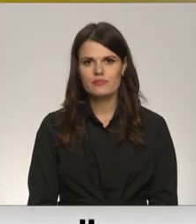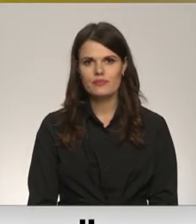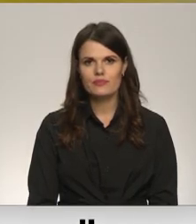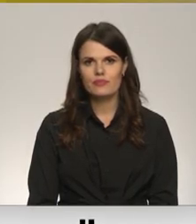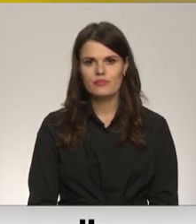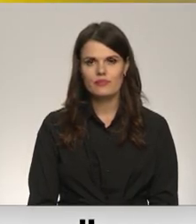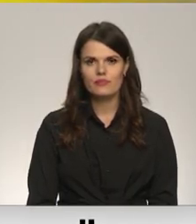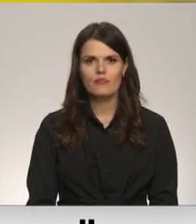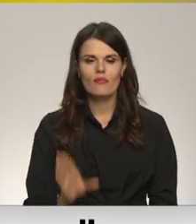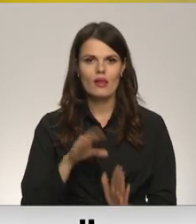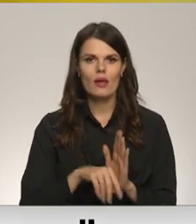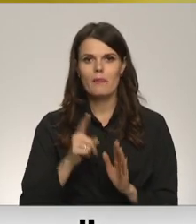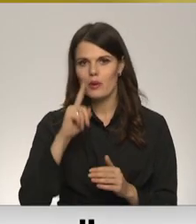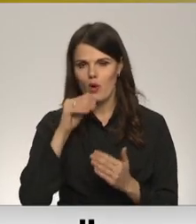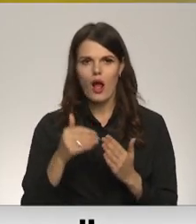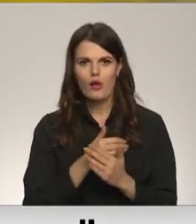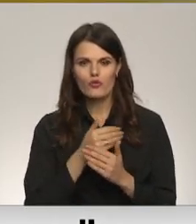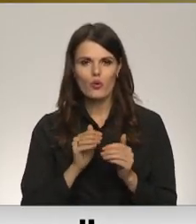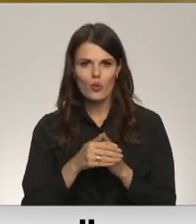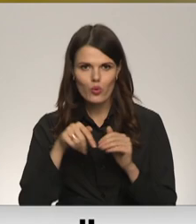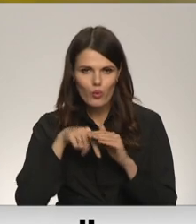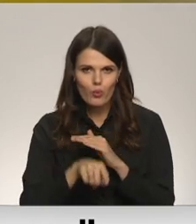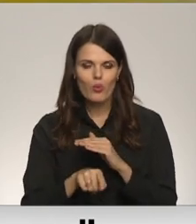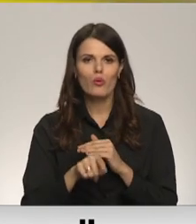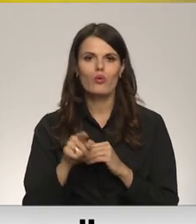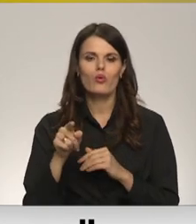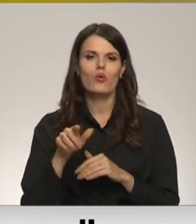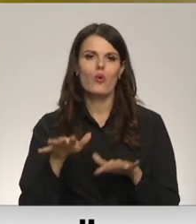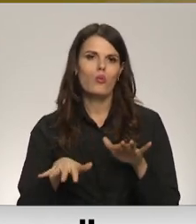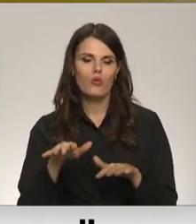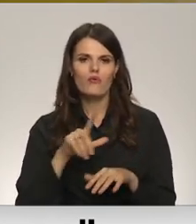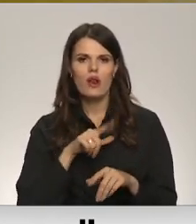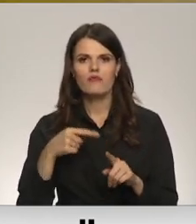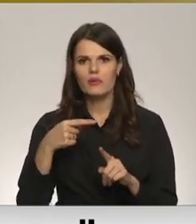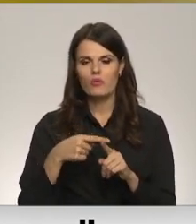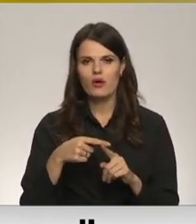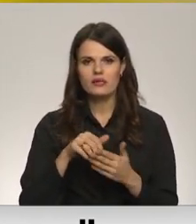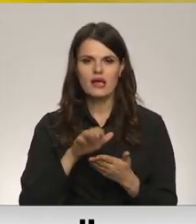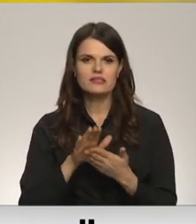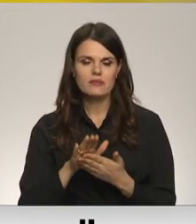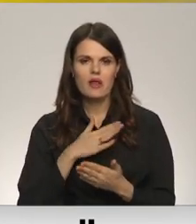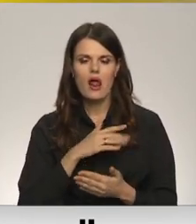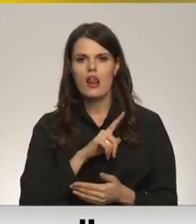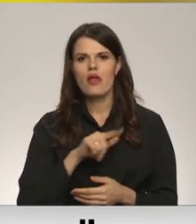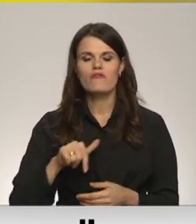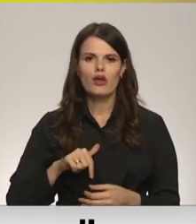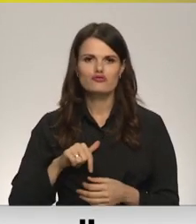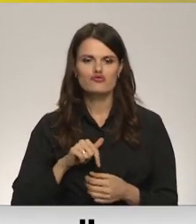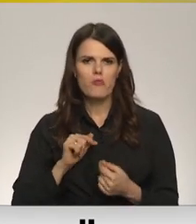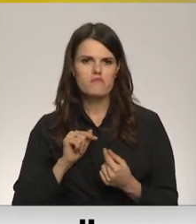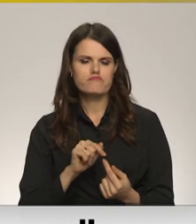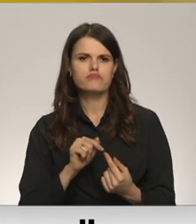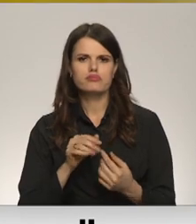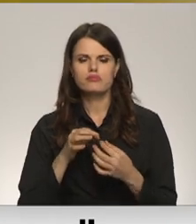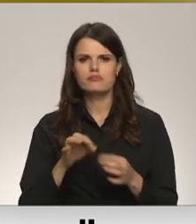Iesvētot pirmo atjaunoto bunkuru Stompaku purvā, pirmoreiz Latvijā atzīmēta Nacionālo partizānu bruņotās pretošanās diena. Ar